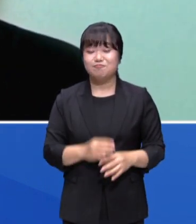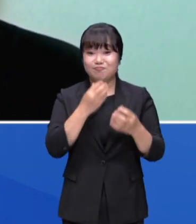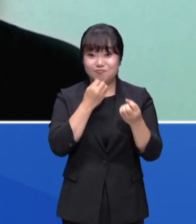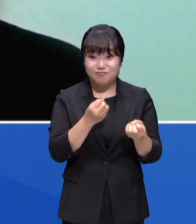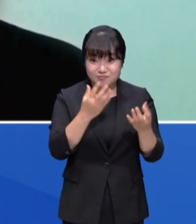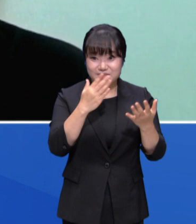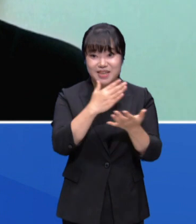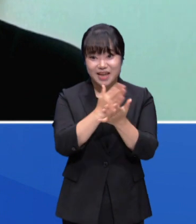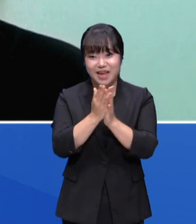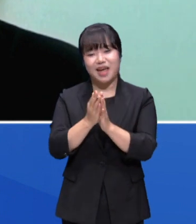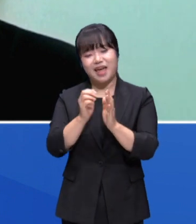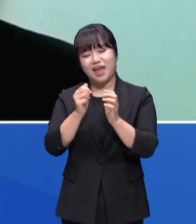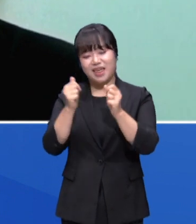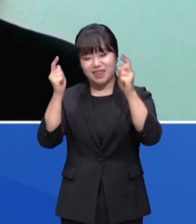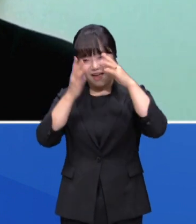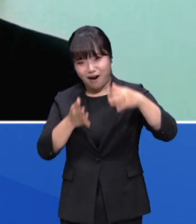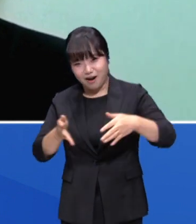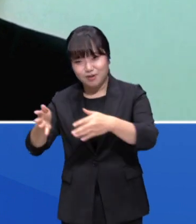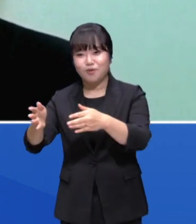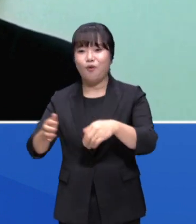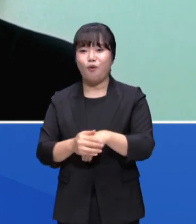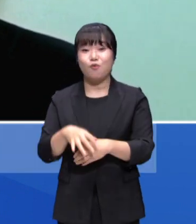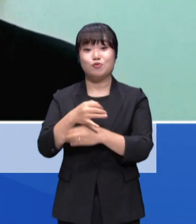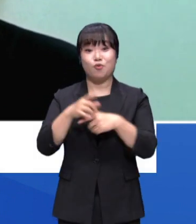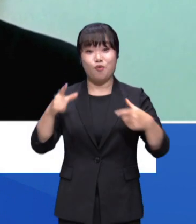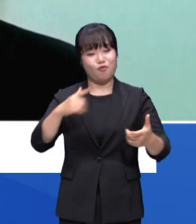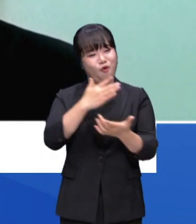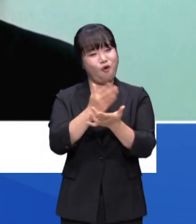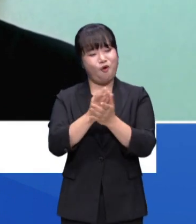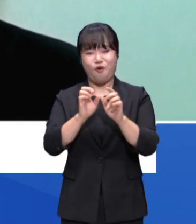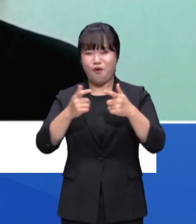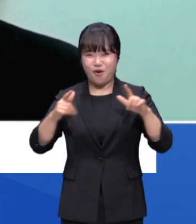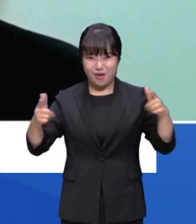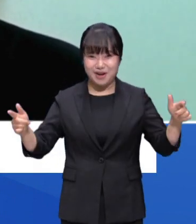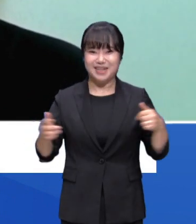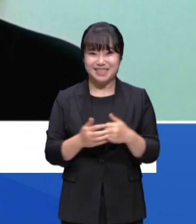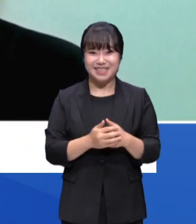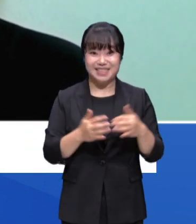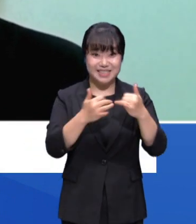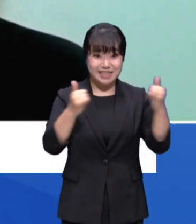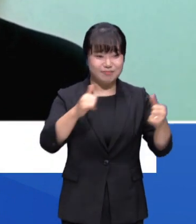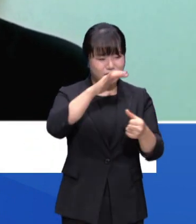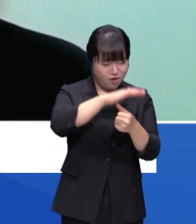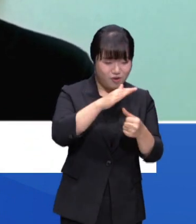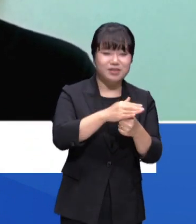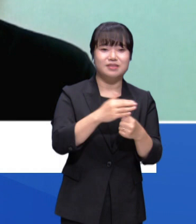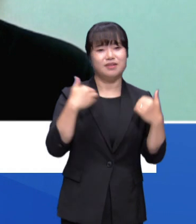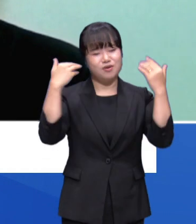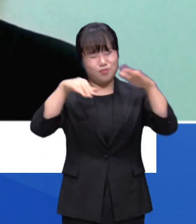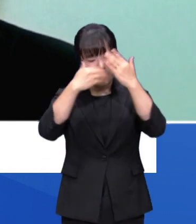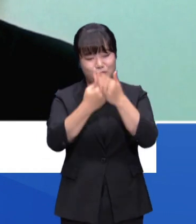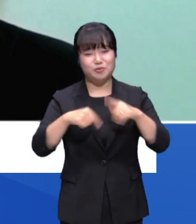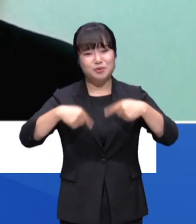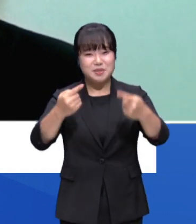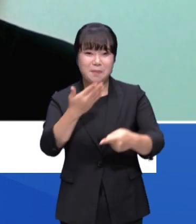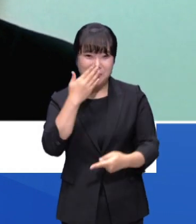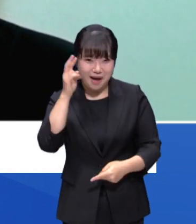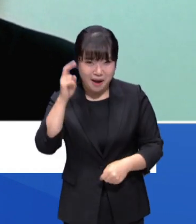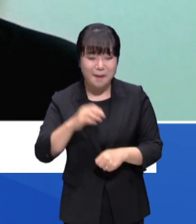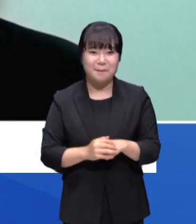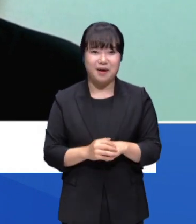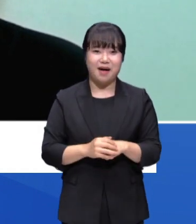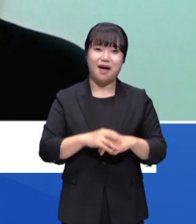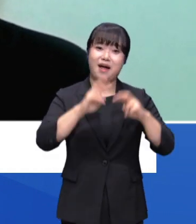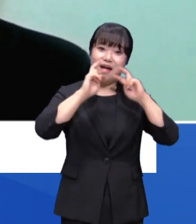이어서 대학로까지 이 문화공연의 중심지인 만큼 다양한 연령층이 참여할 수 있는 프로그램이 많아 보입니다. 가요